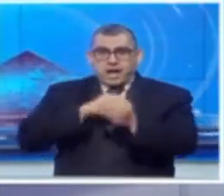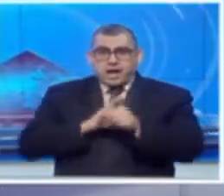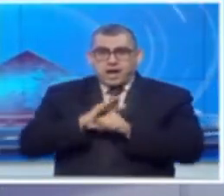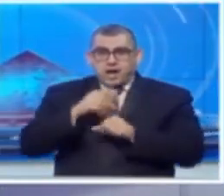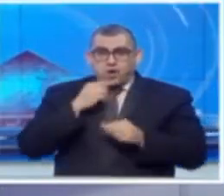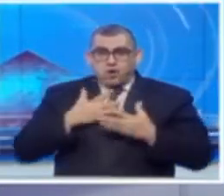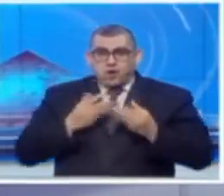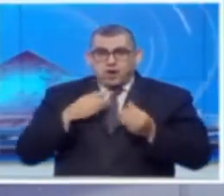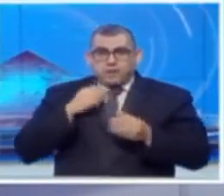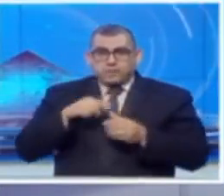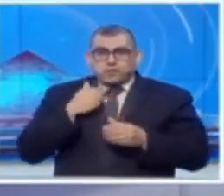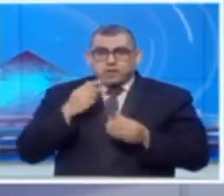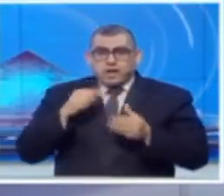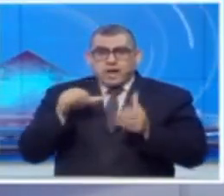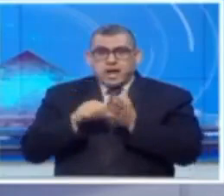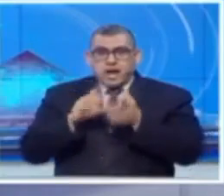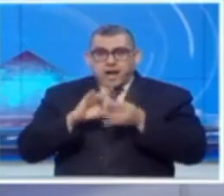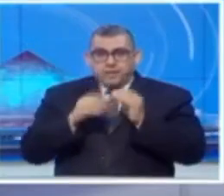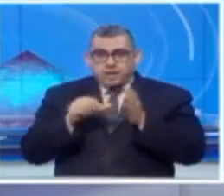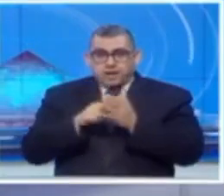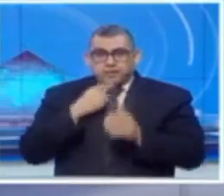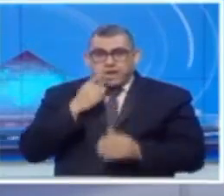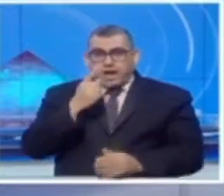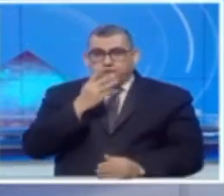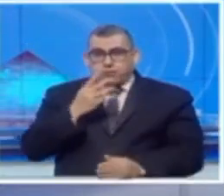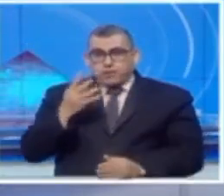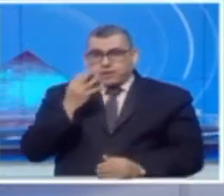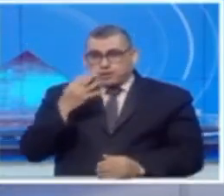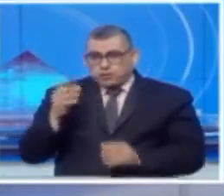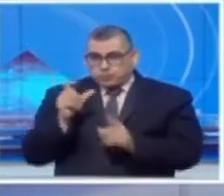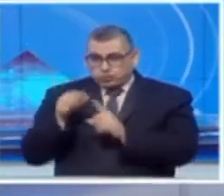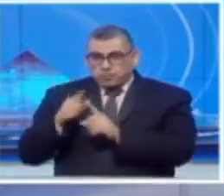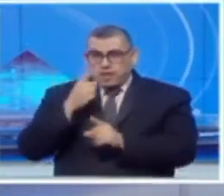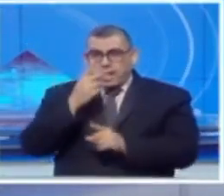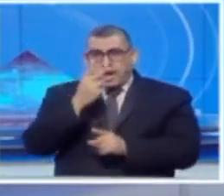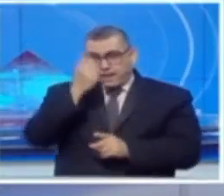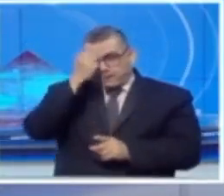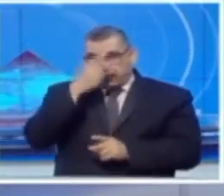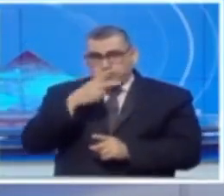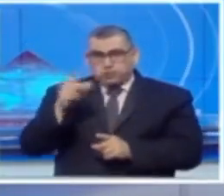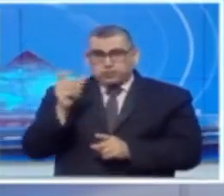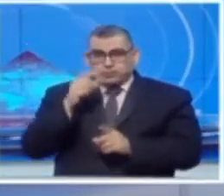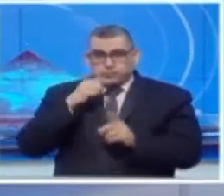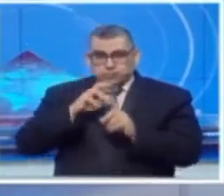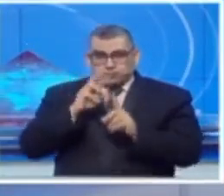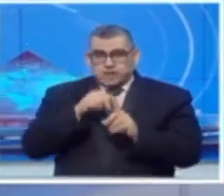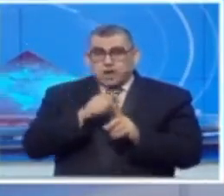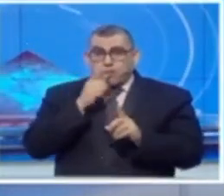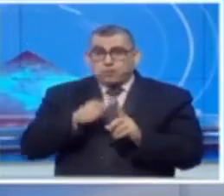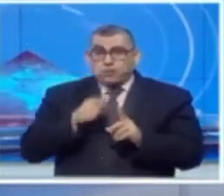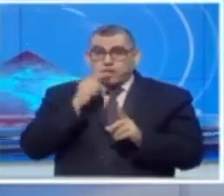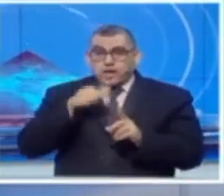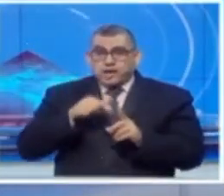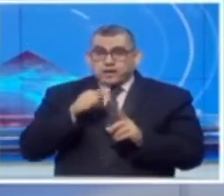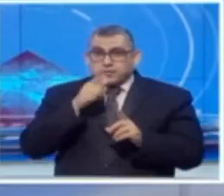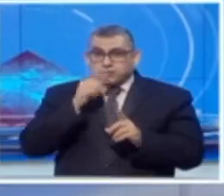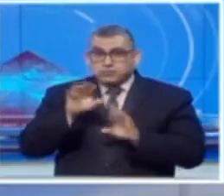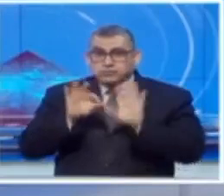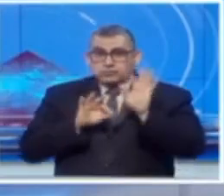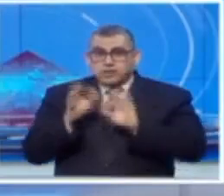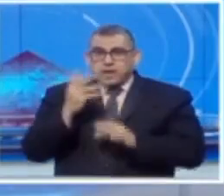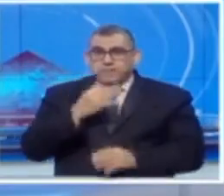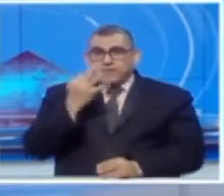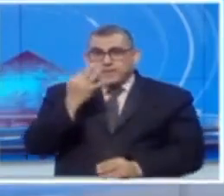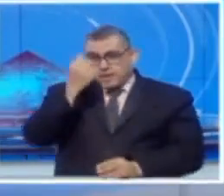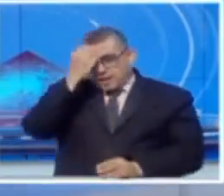الأهلية لموسم حج 1443 هجرية 2022 ميلادية، حيث تم